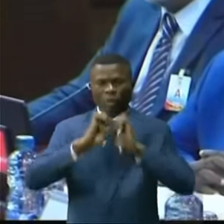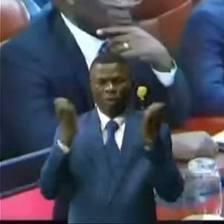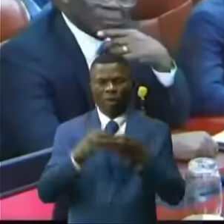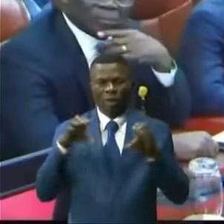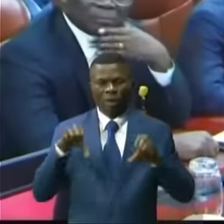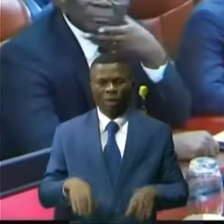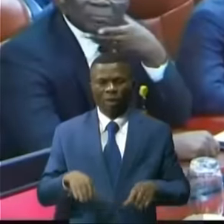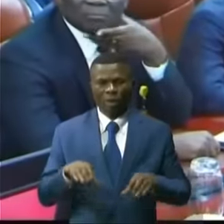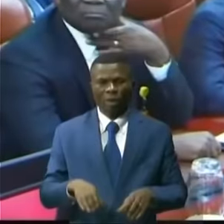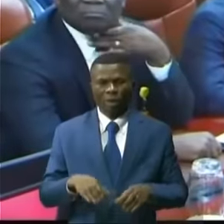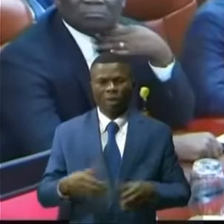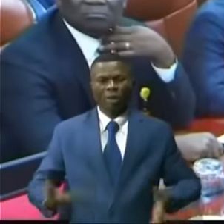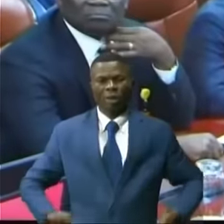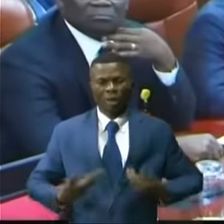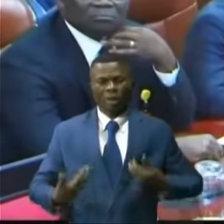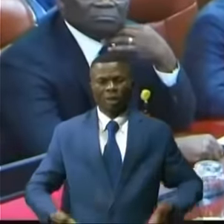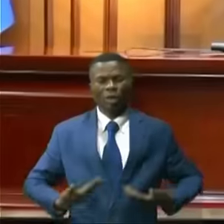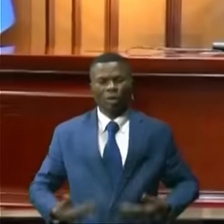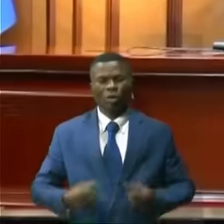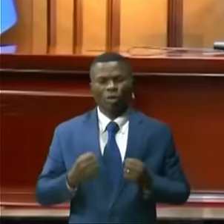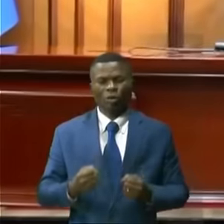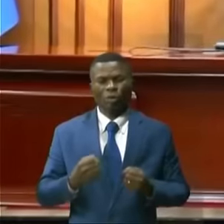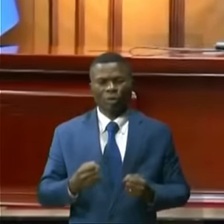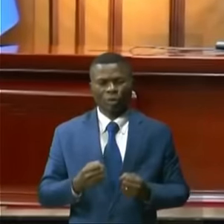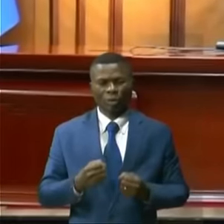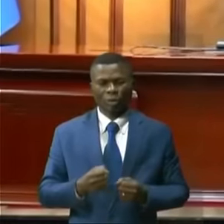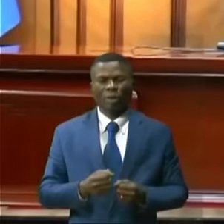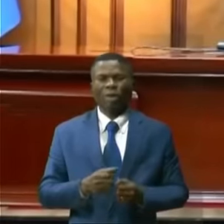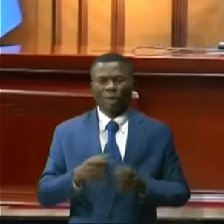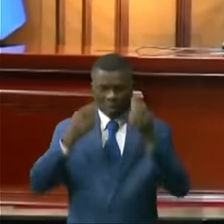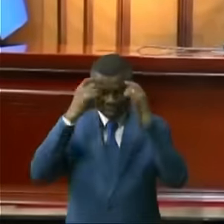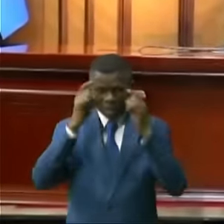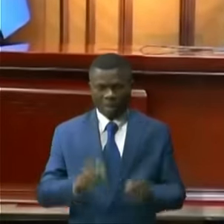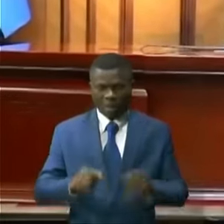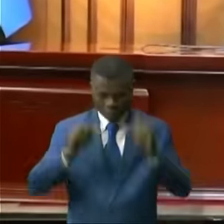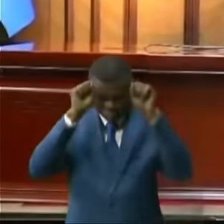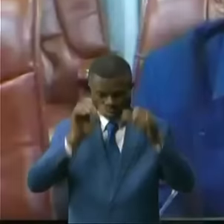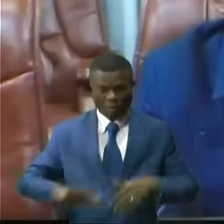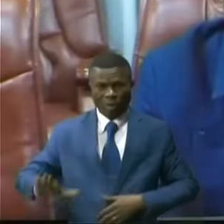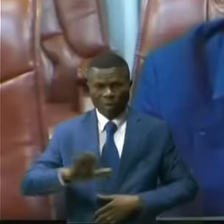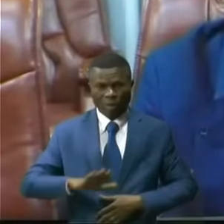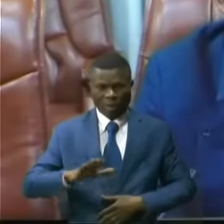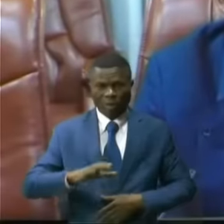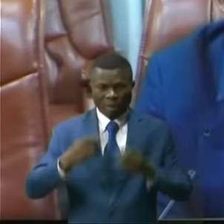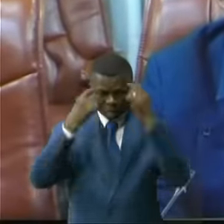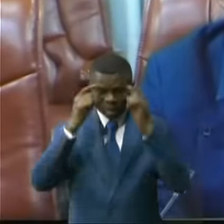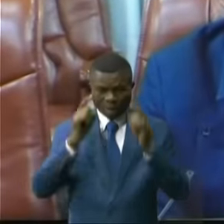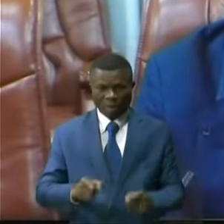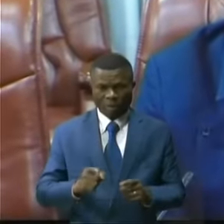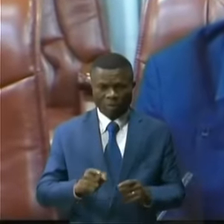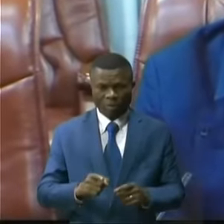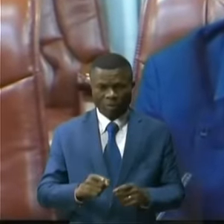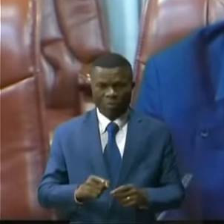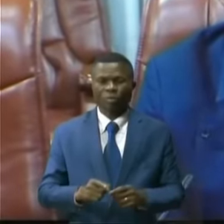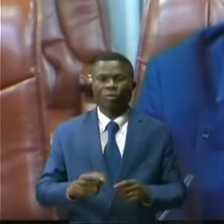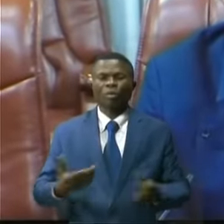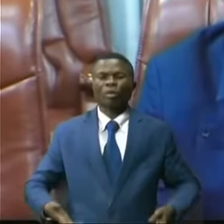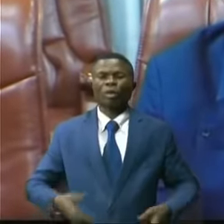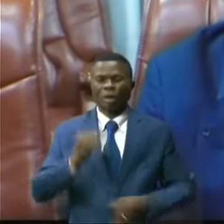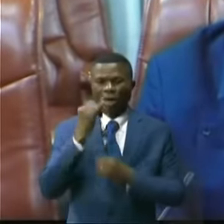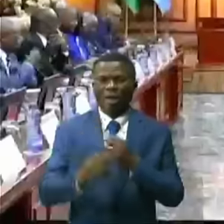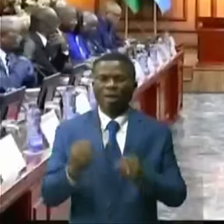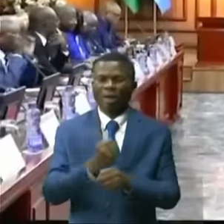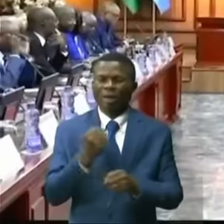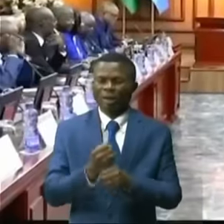Congo salue à sa juste valeur l'arbitrage du président de la République qui tient à une issue heureuse de ce